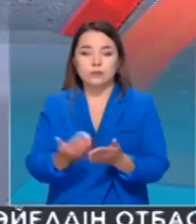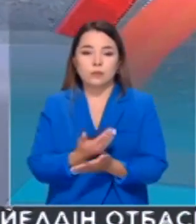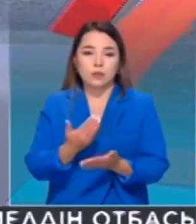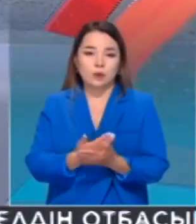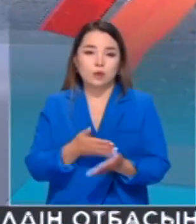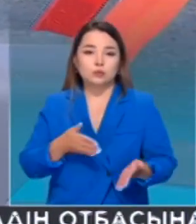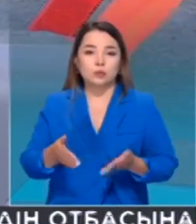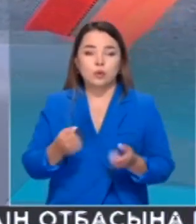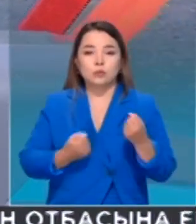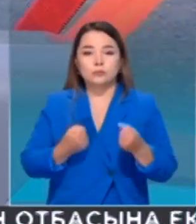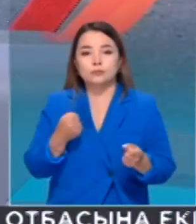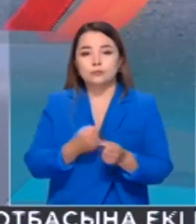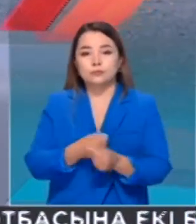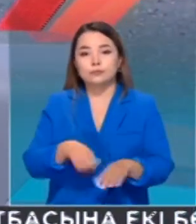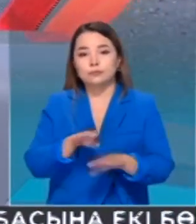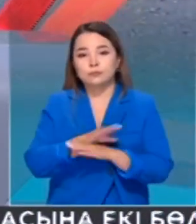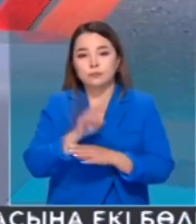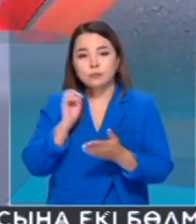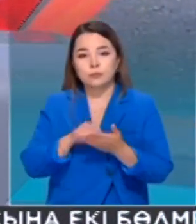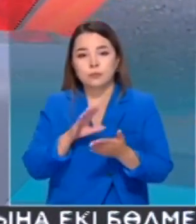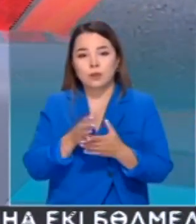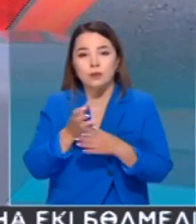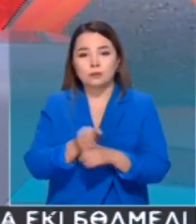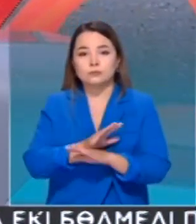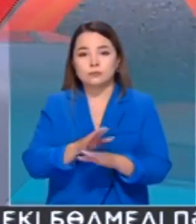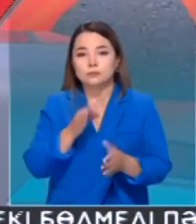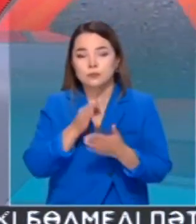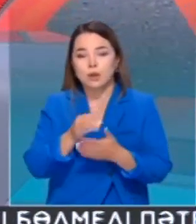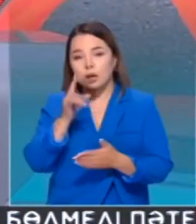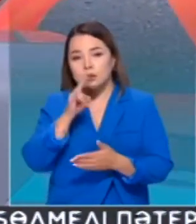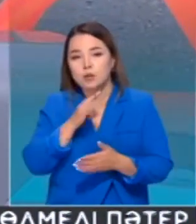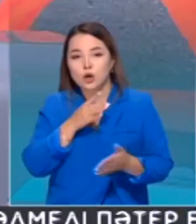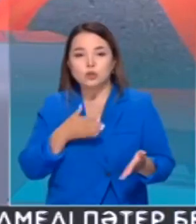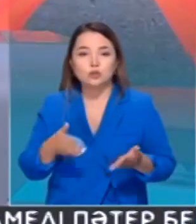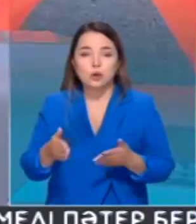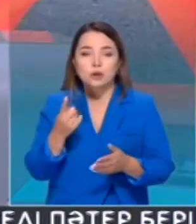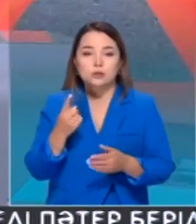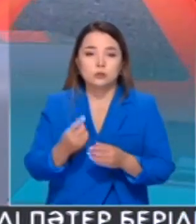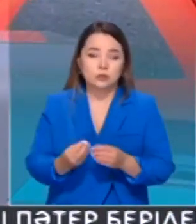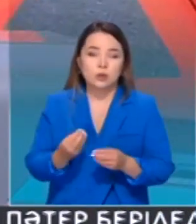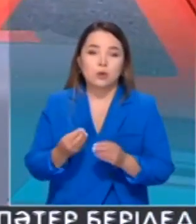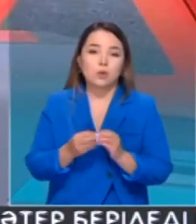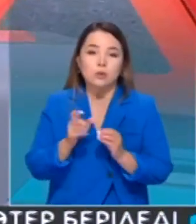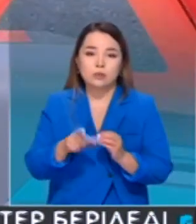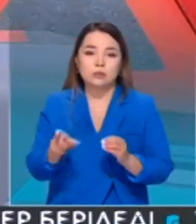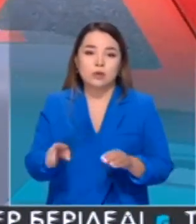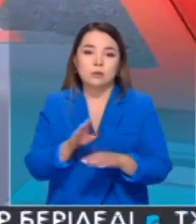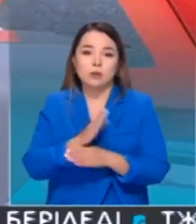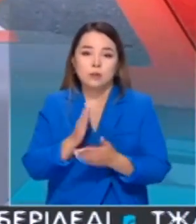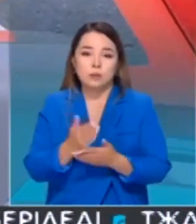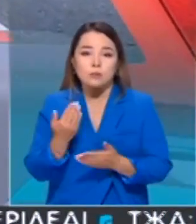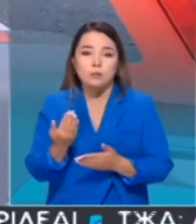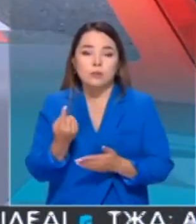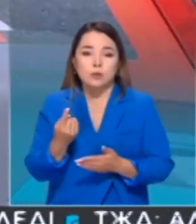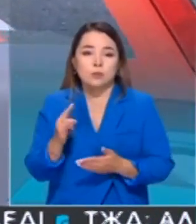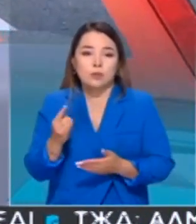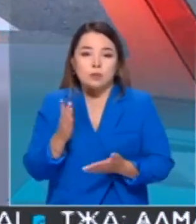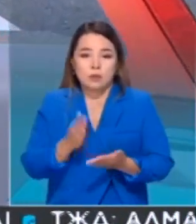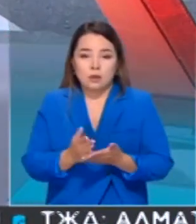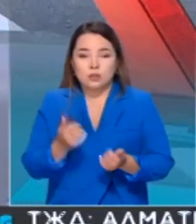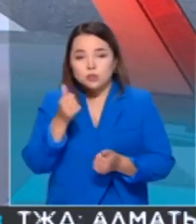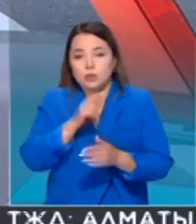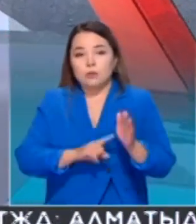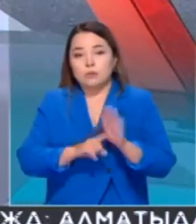Жаңалықтар, жол көлік апатынан қайтыс болатындар саны азаймай тұр. Қазақстан жолдарында күніне 10 адам көз жұмады, оның біреуі бала.